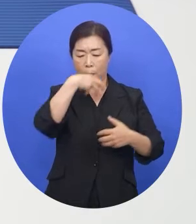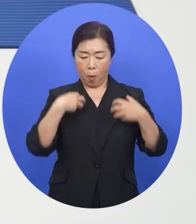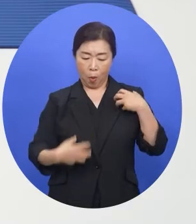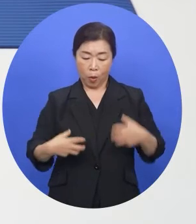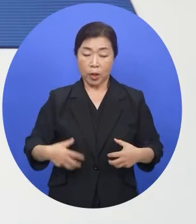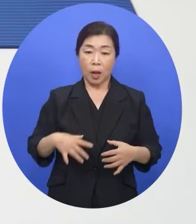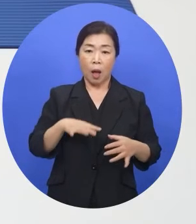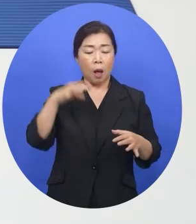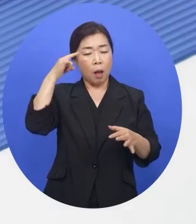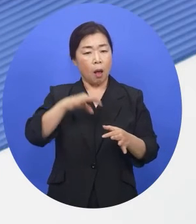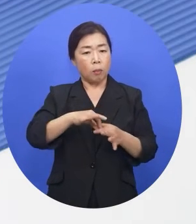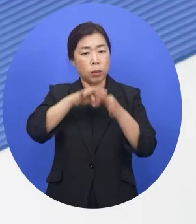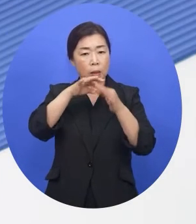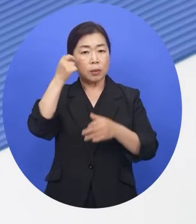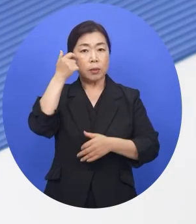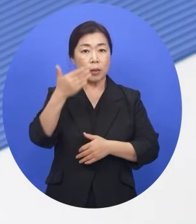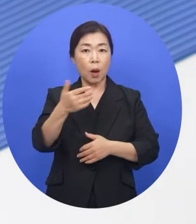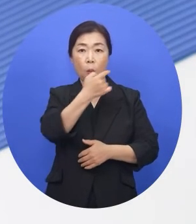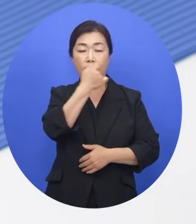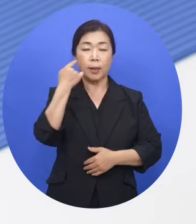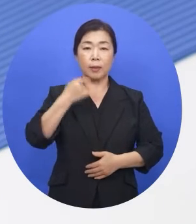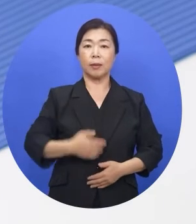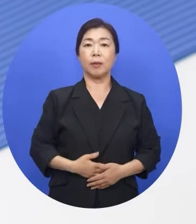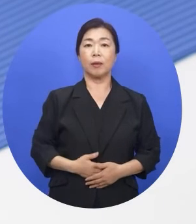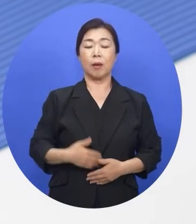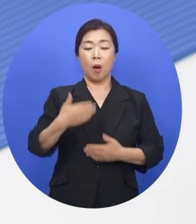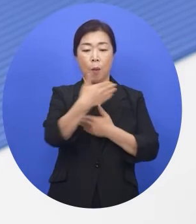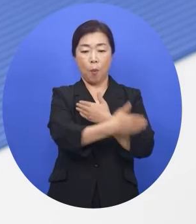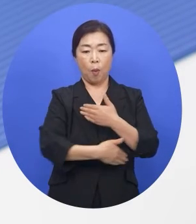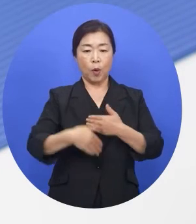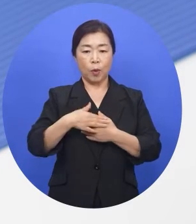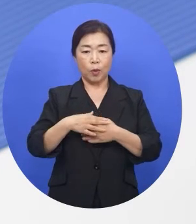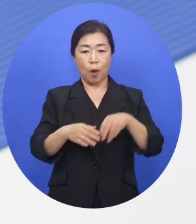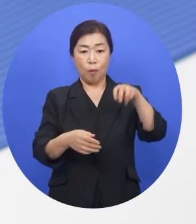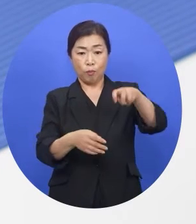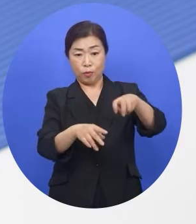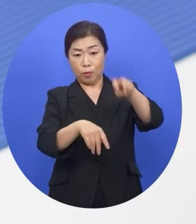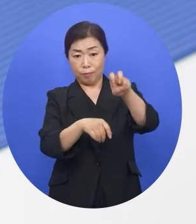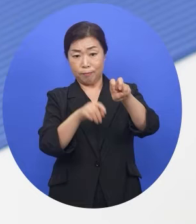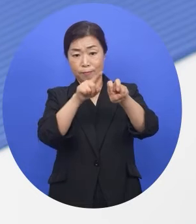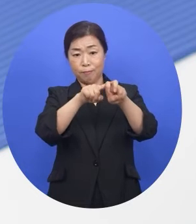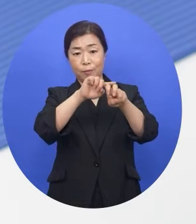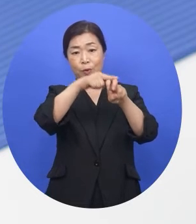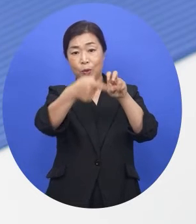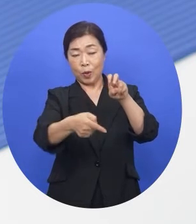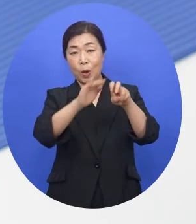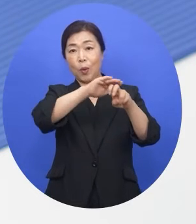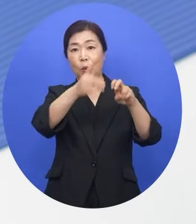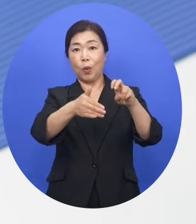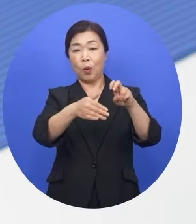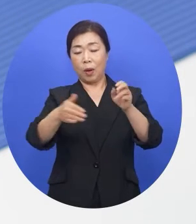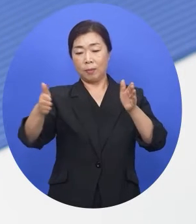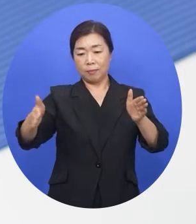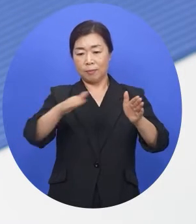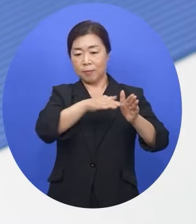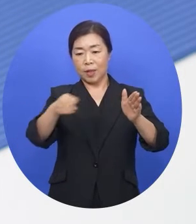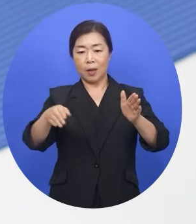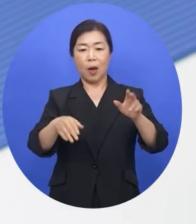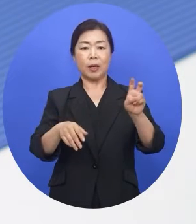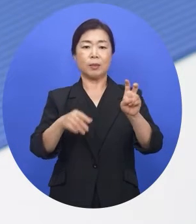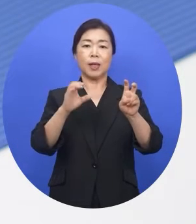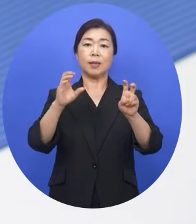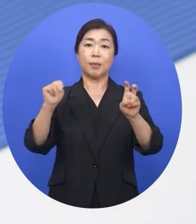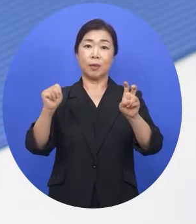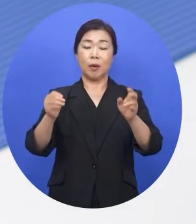확인합니다. 몸쪽으로 무릎을 굽혀 세우고 무릎 사이는 20cm가량의